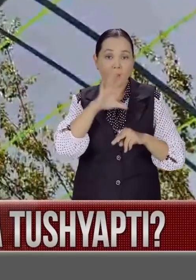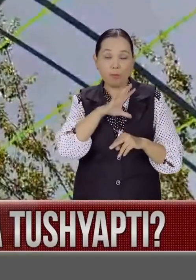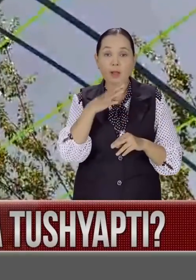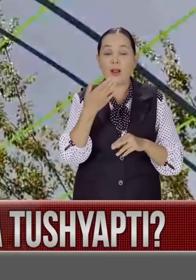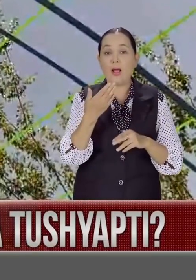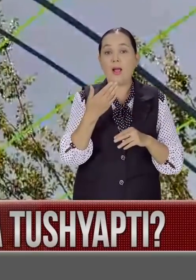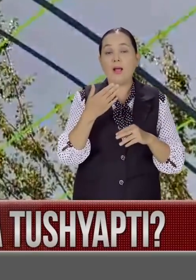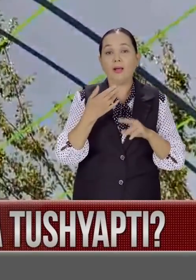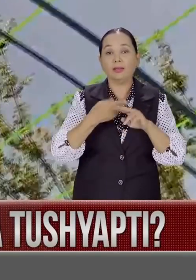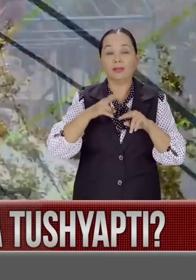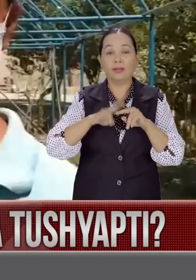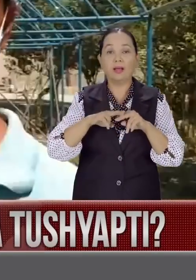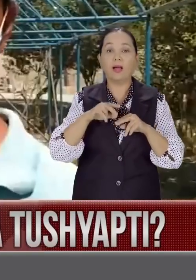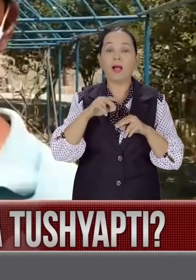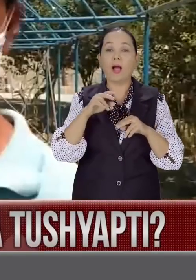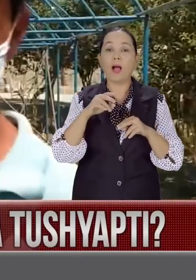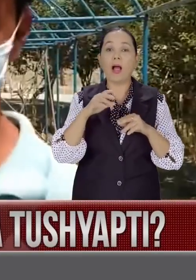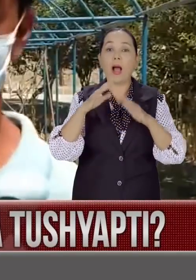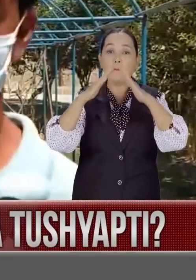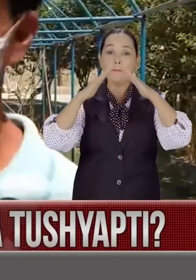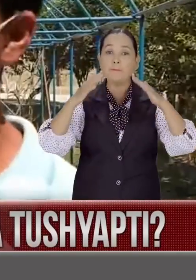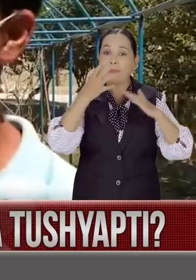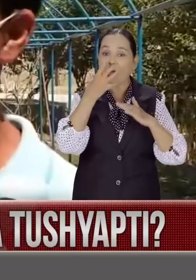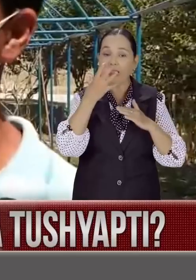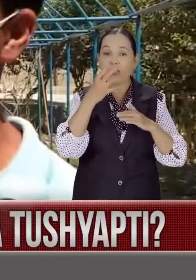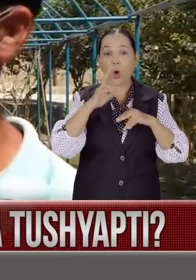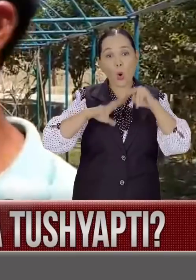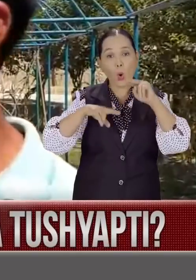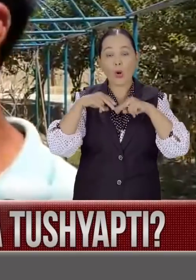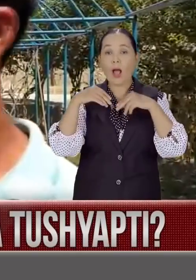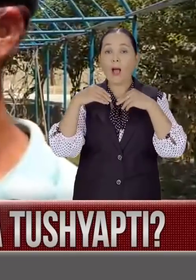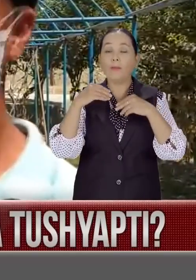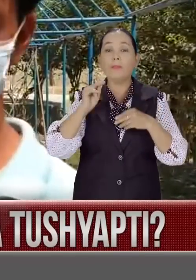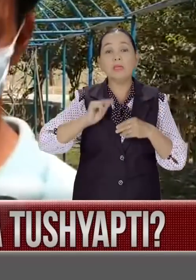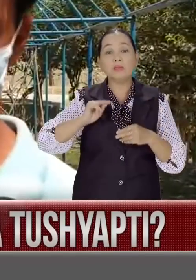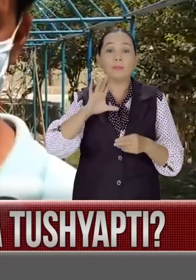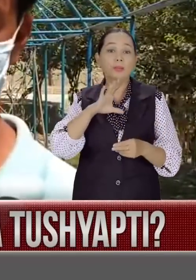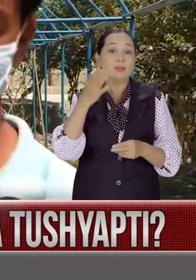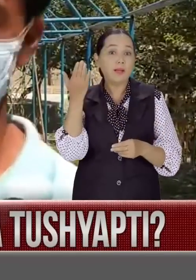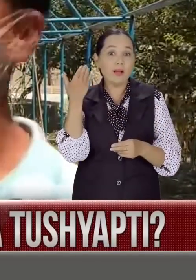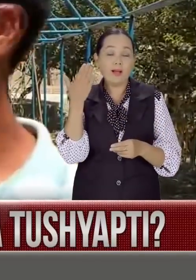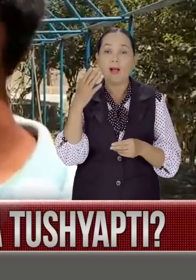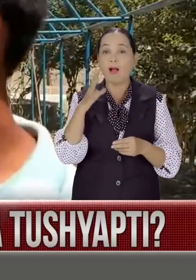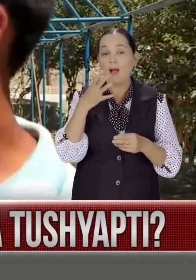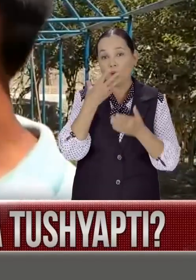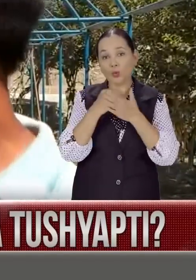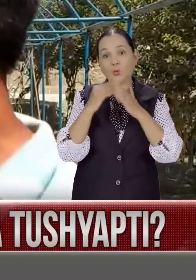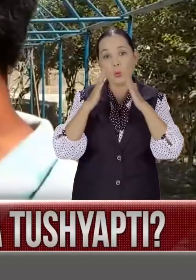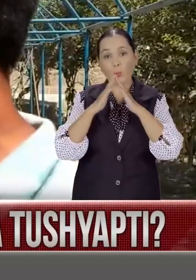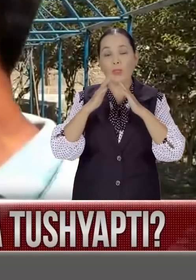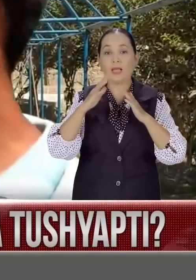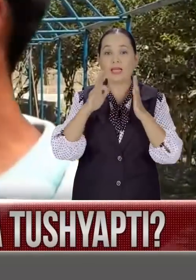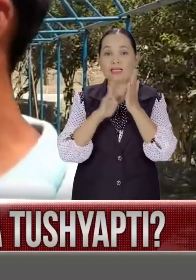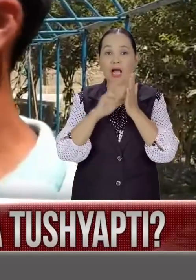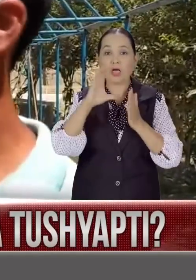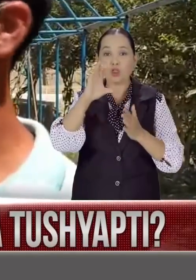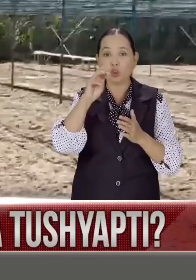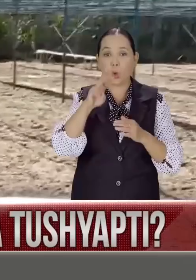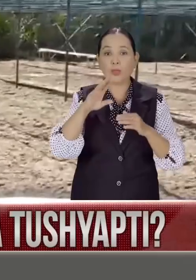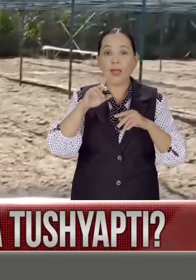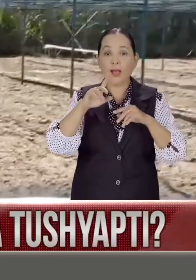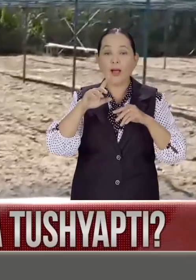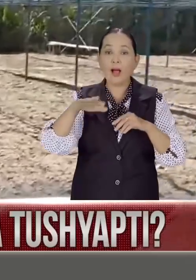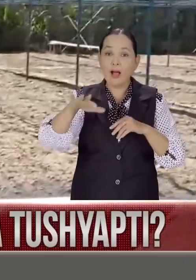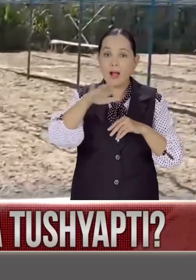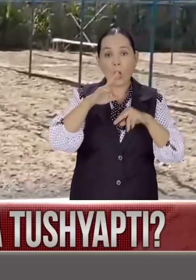o'zimiz ta'minotchi, odamlarga uyiga parnik tipli issiqxonalarni qurib berib kelasak, o'zimizni uyimizga niyat qildik, mana 8-9 yilga qurdik.